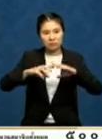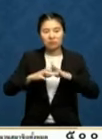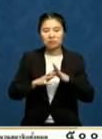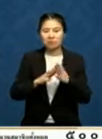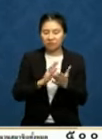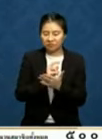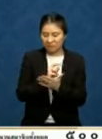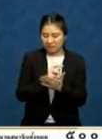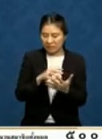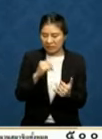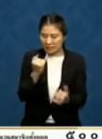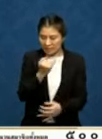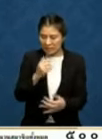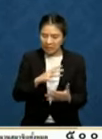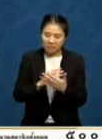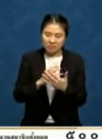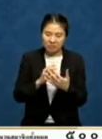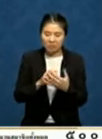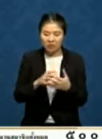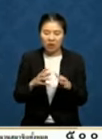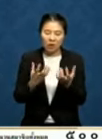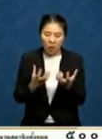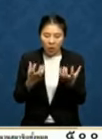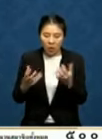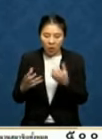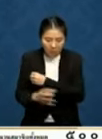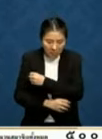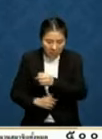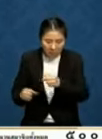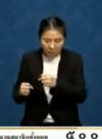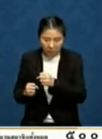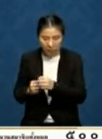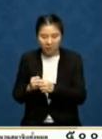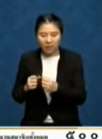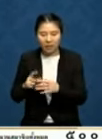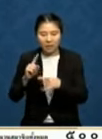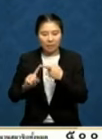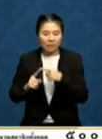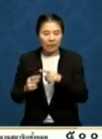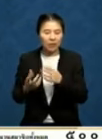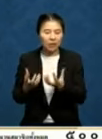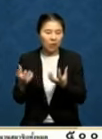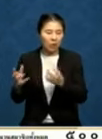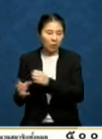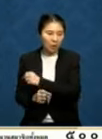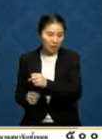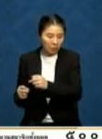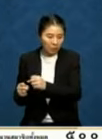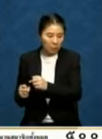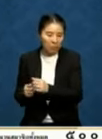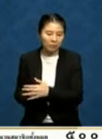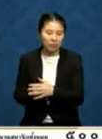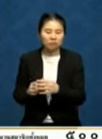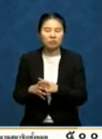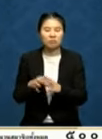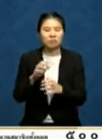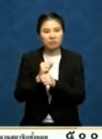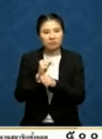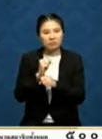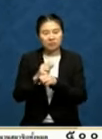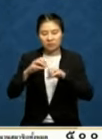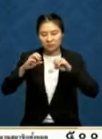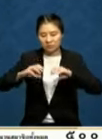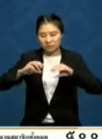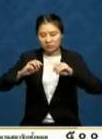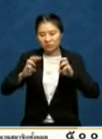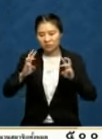พฤติกรรมที่ไม่เหมาะสมอย่างเช่นพฤติกรรมไปขโมยของเพื่อนวิธีการแบบไหนครับที่จะมีประสิทธิภาพมากกว่ากันสำหรับอนาคตของลูกเ